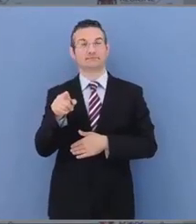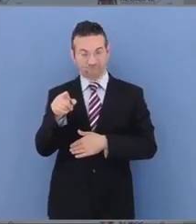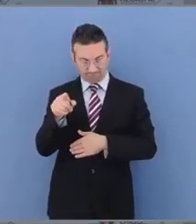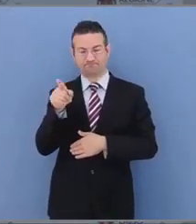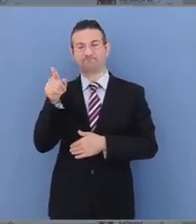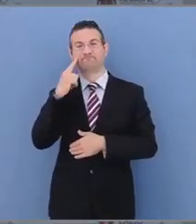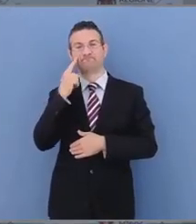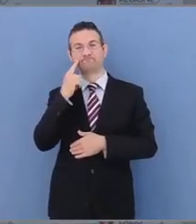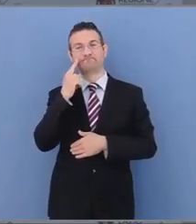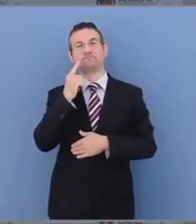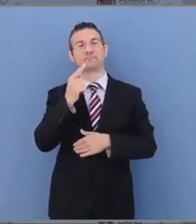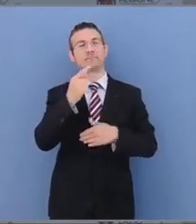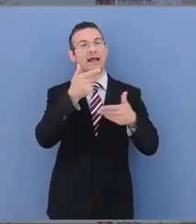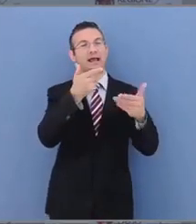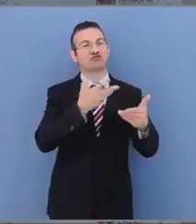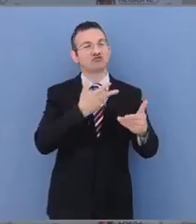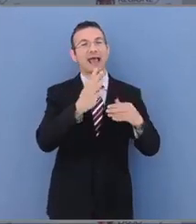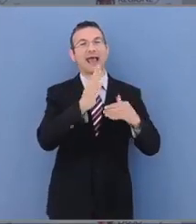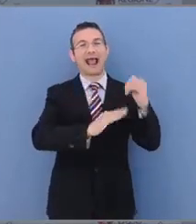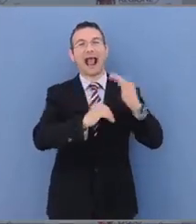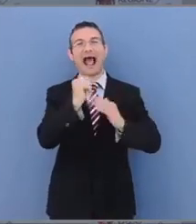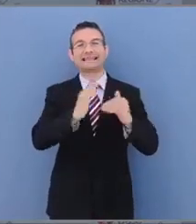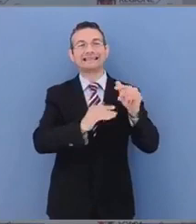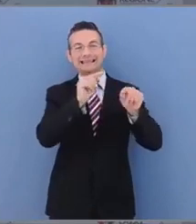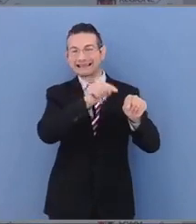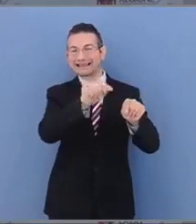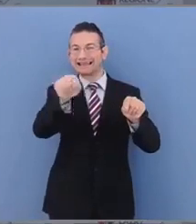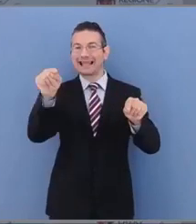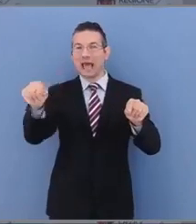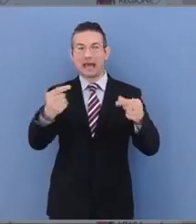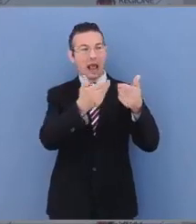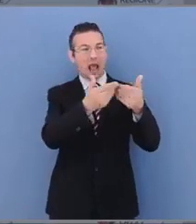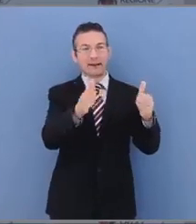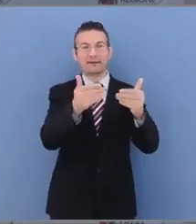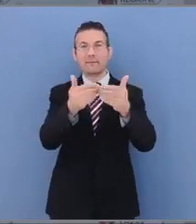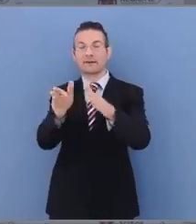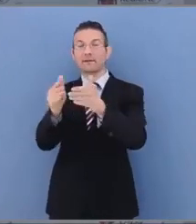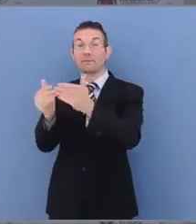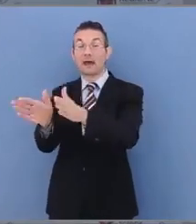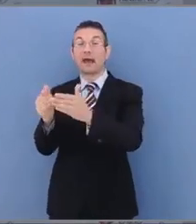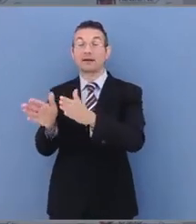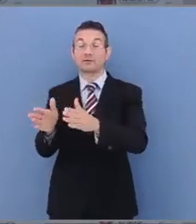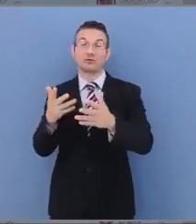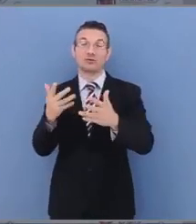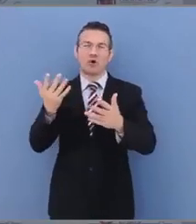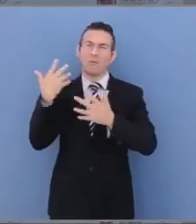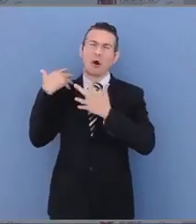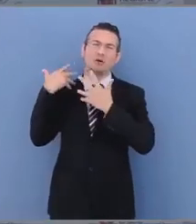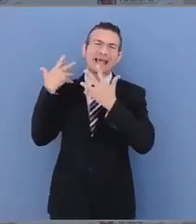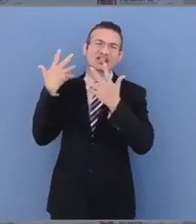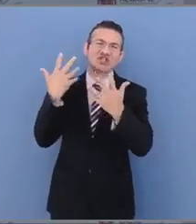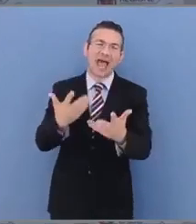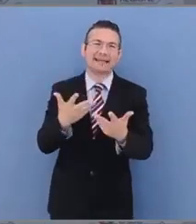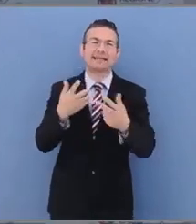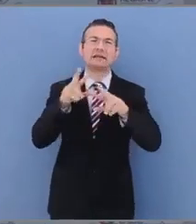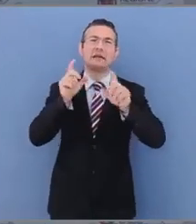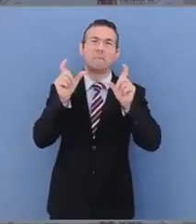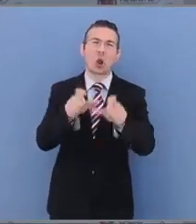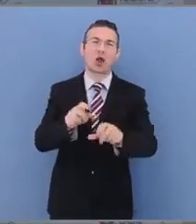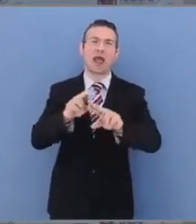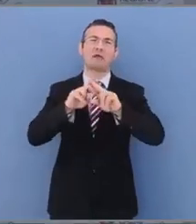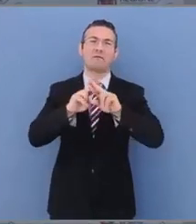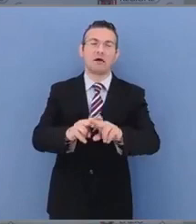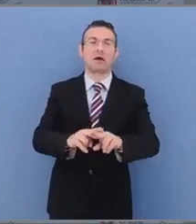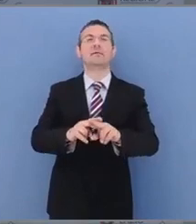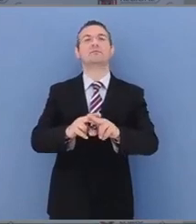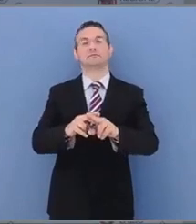che stiamo attivando, che abbiamo attivato dopo decenni, e anche Maurizio Veloccia, che non più